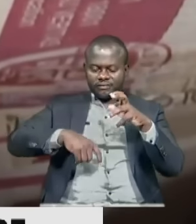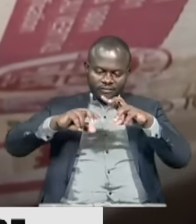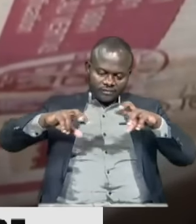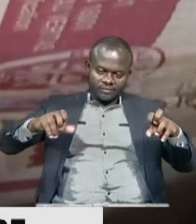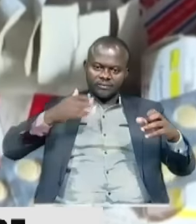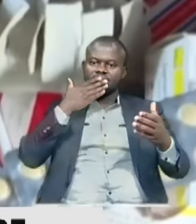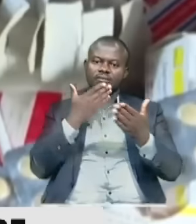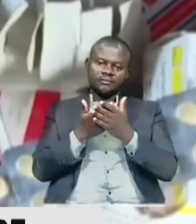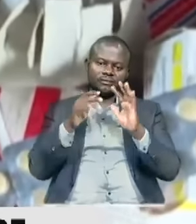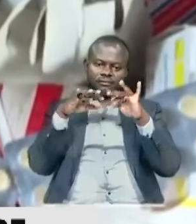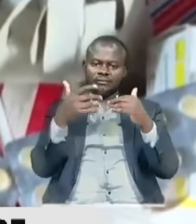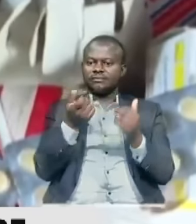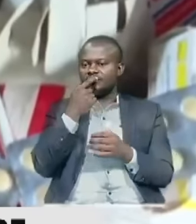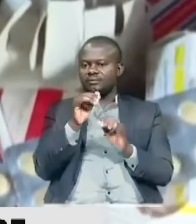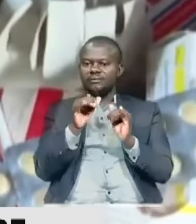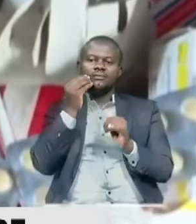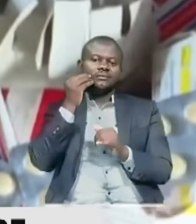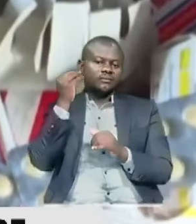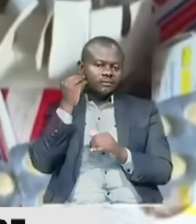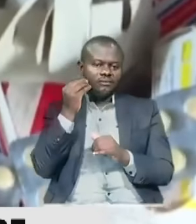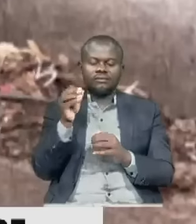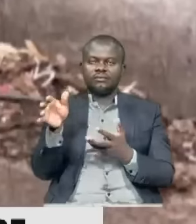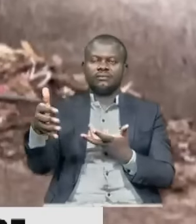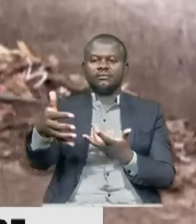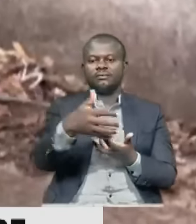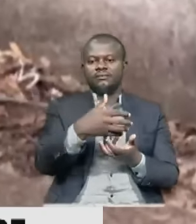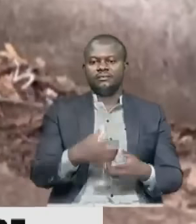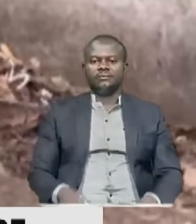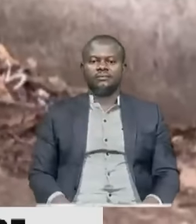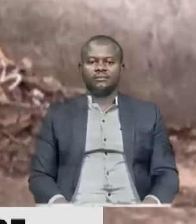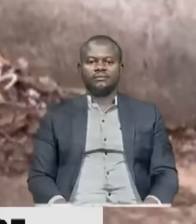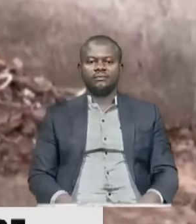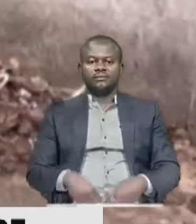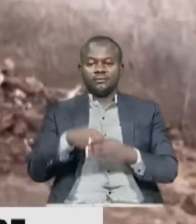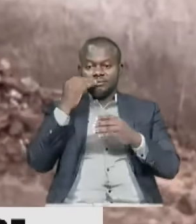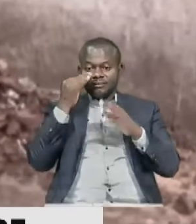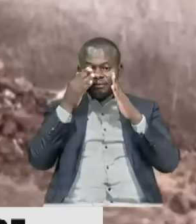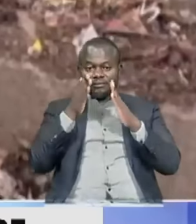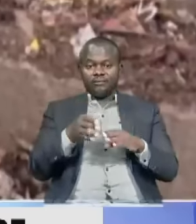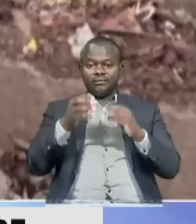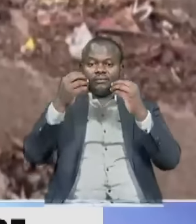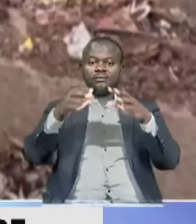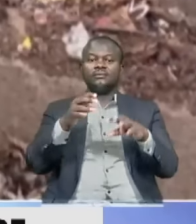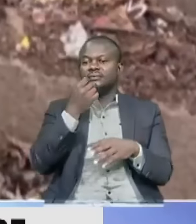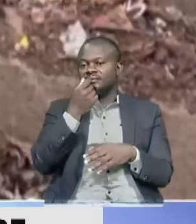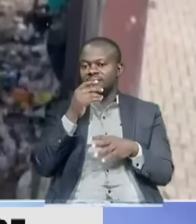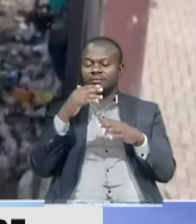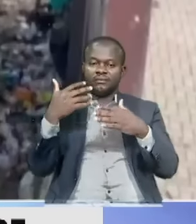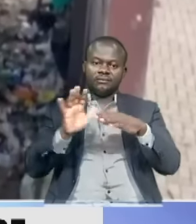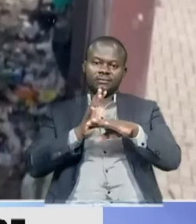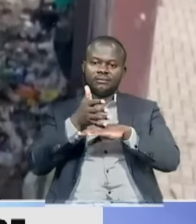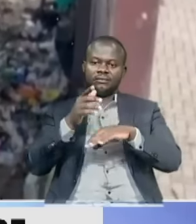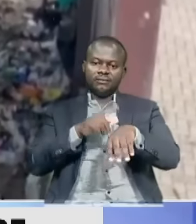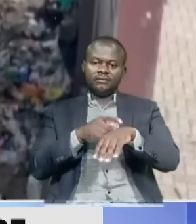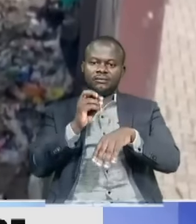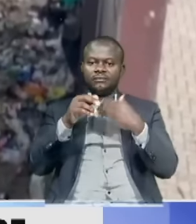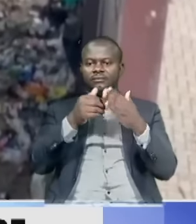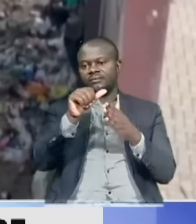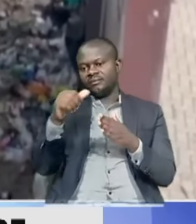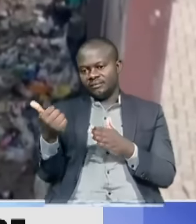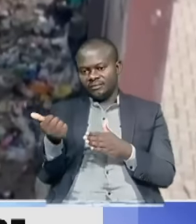neza uburyo imiti sigara mu ngo yajya yegeranywa. Umuntu yataye ibinini byamaze kurenza igihe cyangwa ibindi